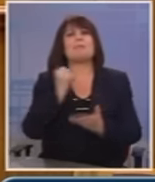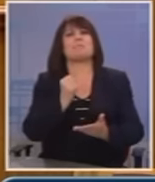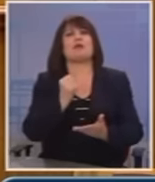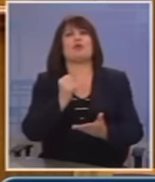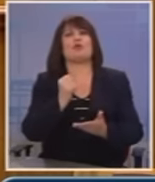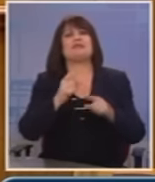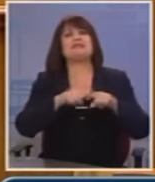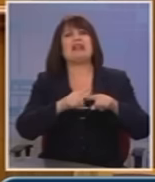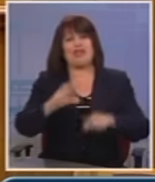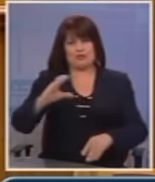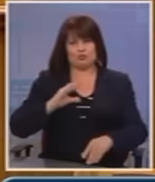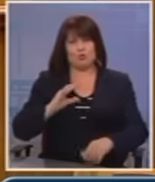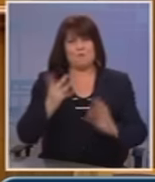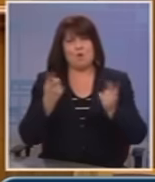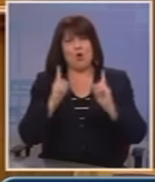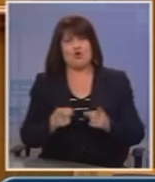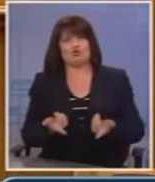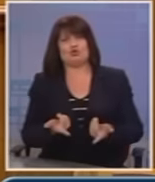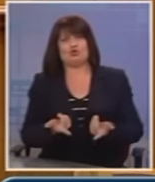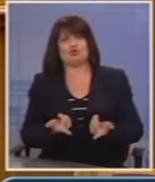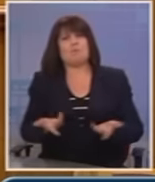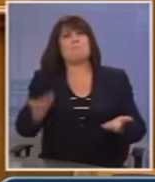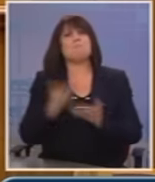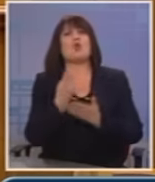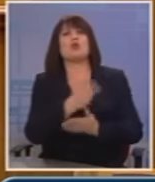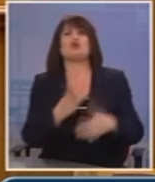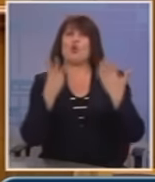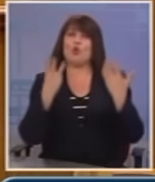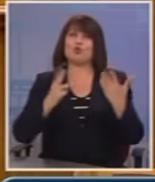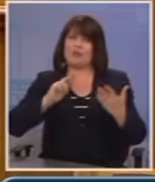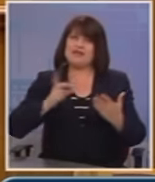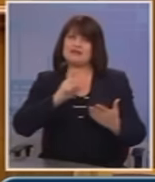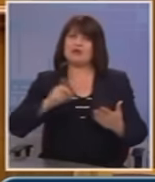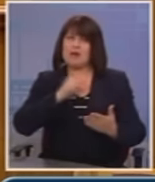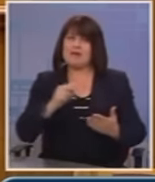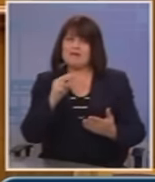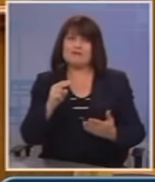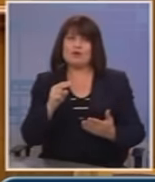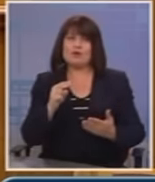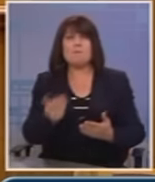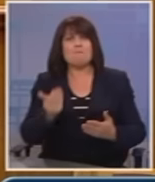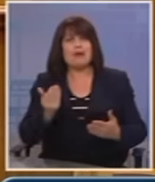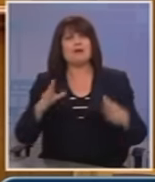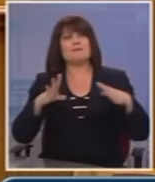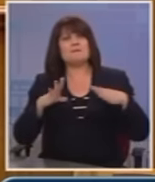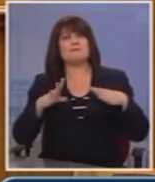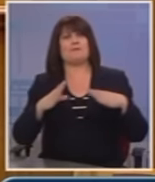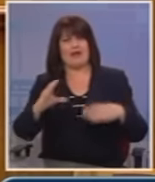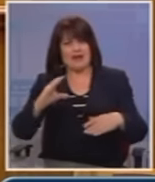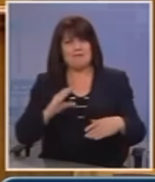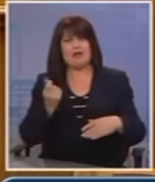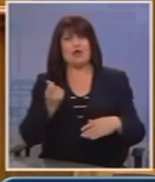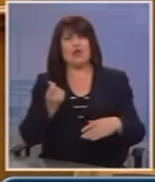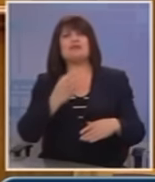της χώρας. Πώς καταλήξατε στην πρότασή σας για τα 8 δις ευρώ χωρίς να έχετε εξασφαλίσει τη χρηματοδότηση